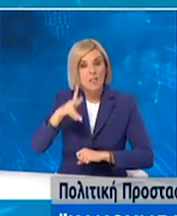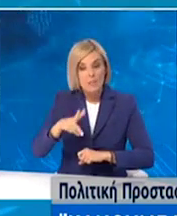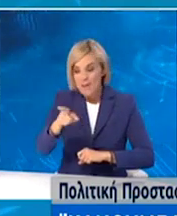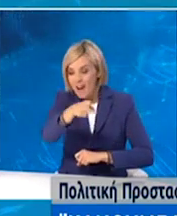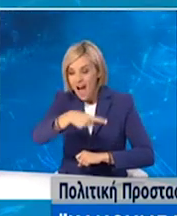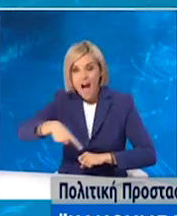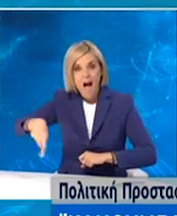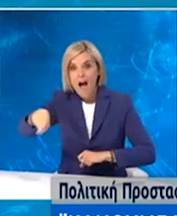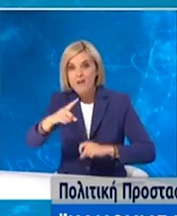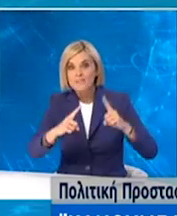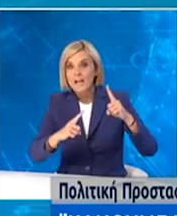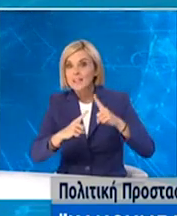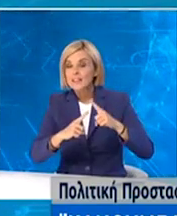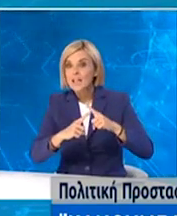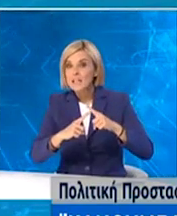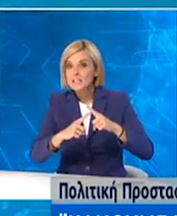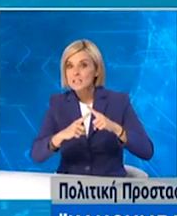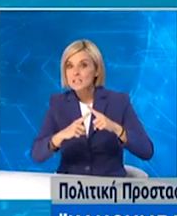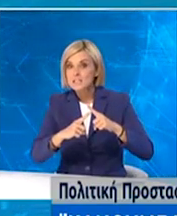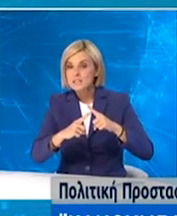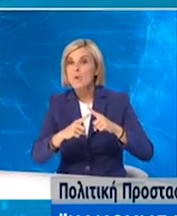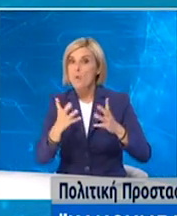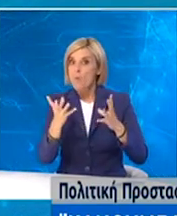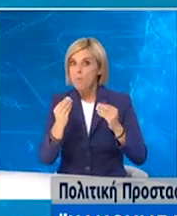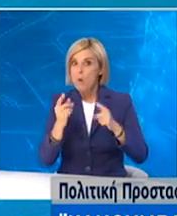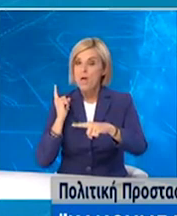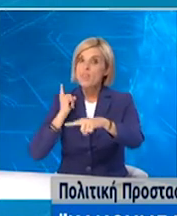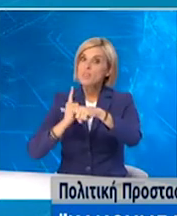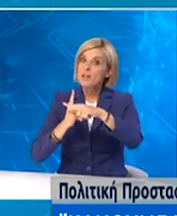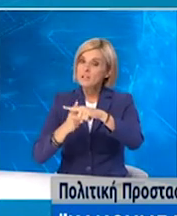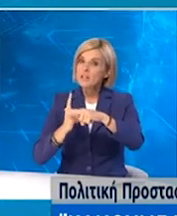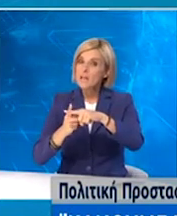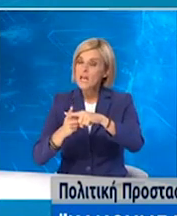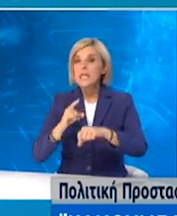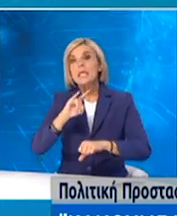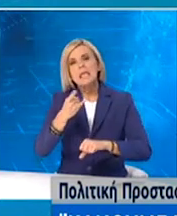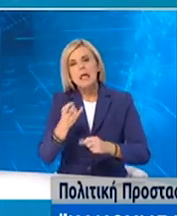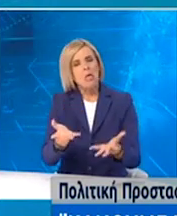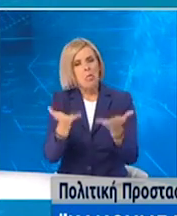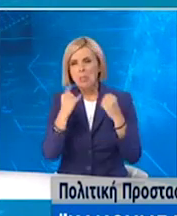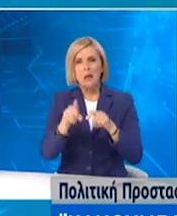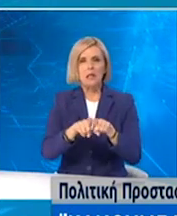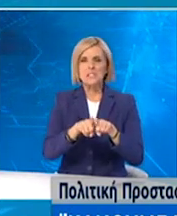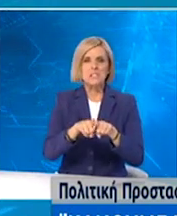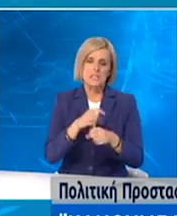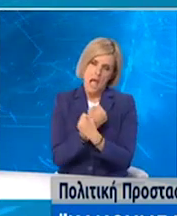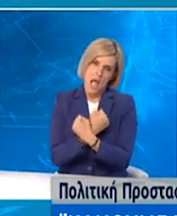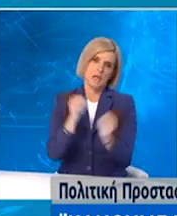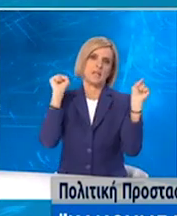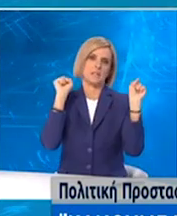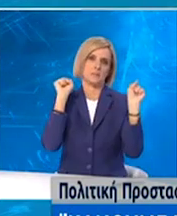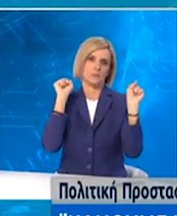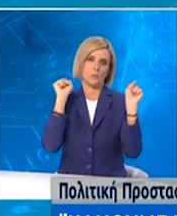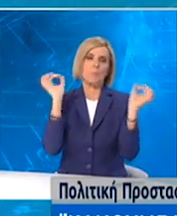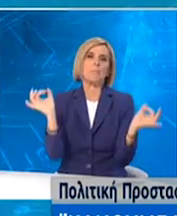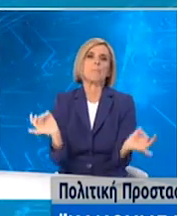αισθητά αυξημένα σε επιβεβαιώσεις κρουσμάτων ή τελικά είναι ανεξάρτητα τα κρούσματα που βρίσκουμε από τον